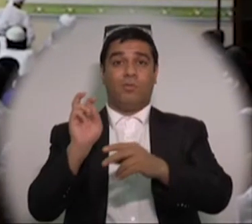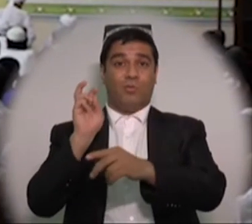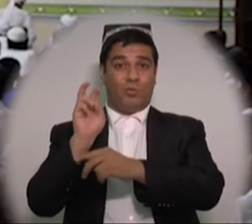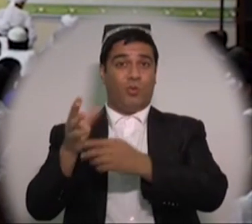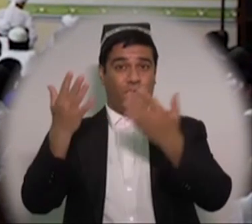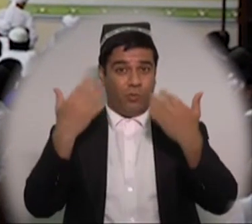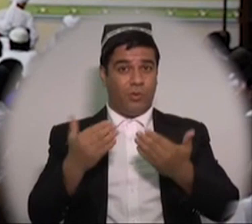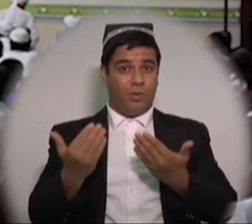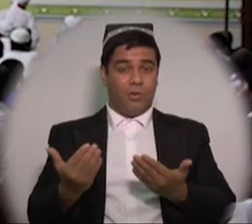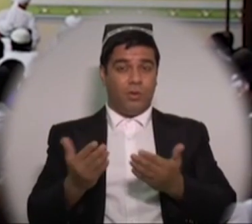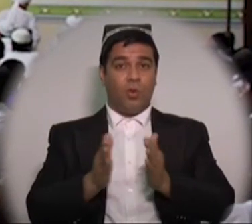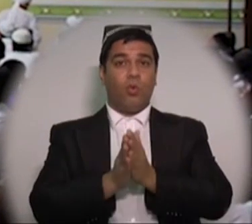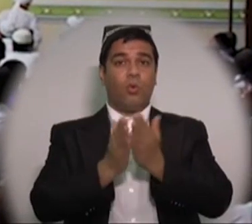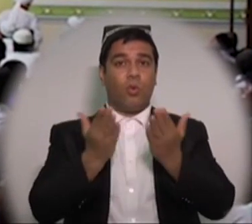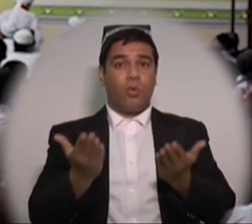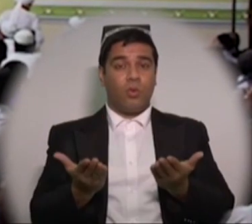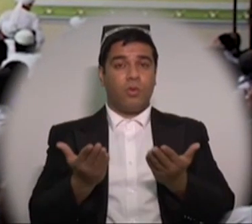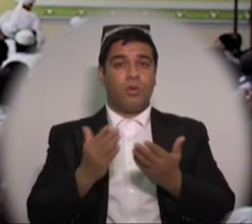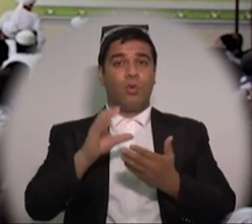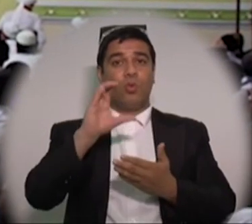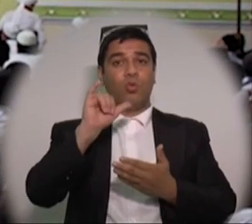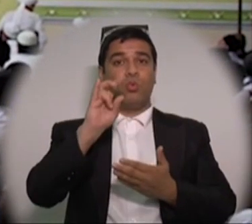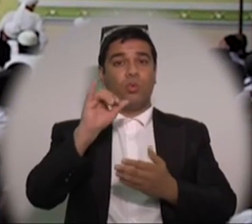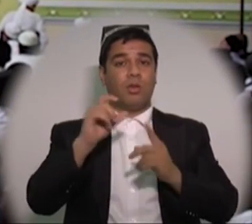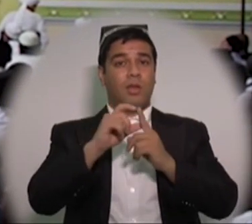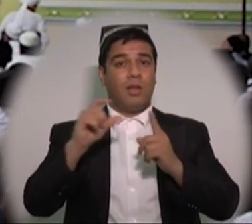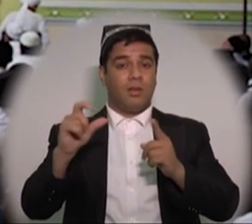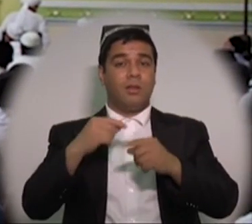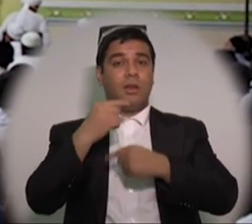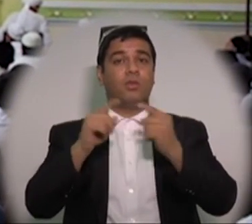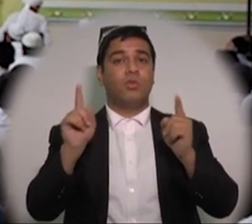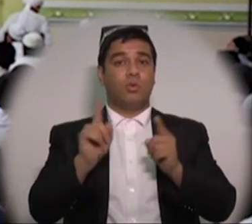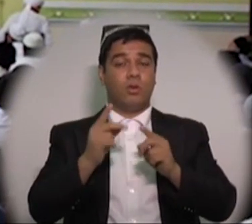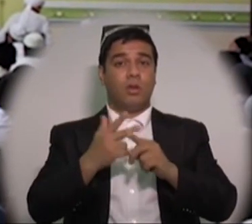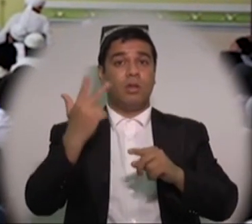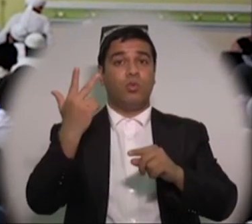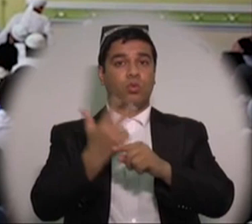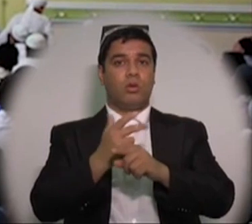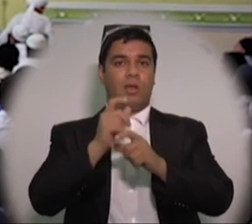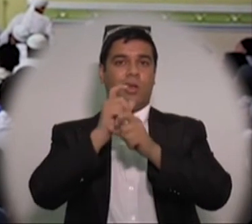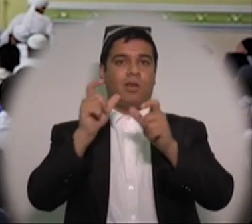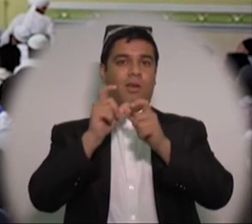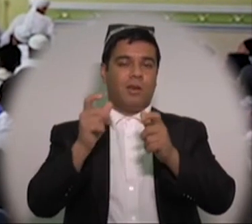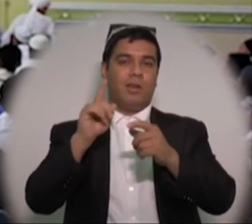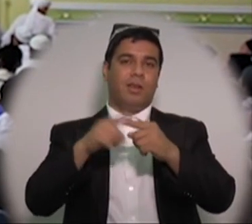bordi. Qur'oni Karimda, sunnatda aytiladiki, 3 marta